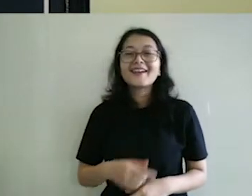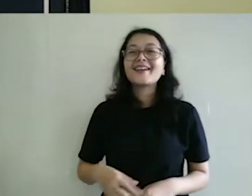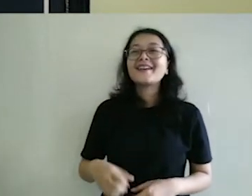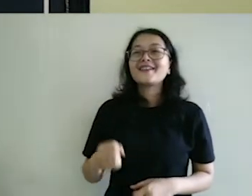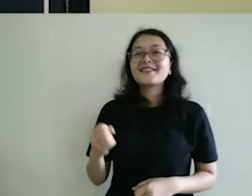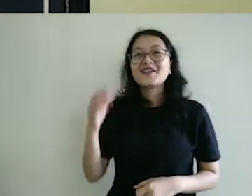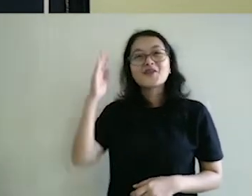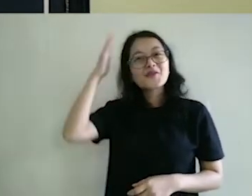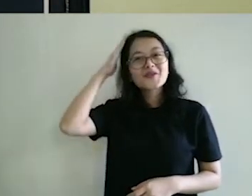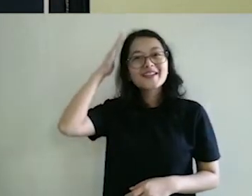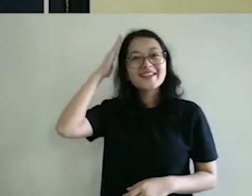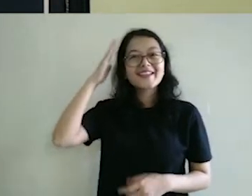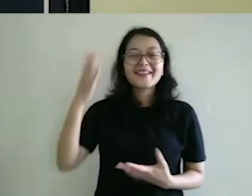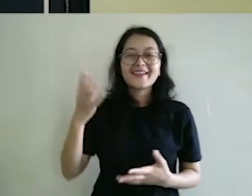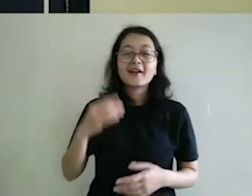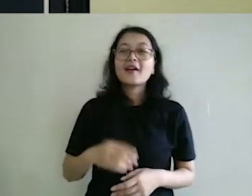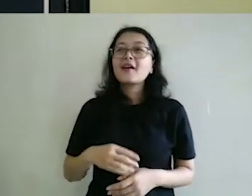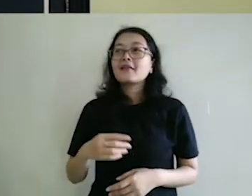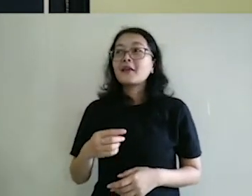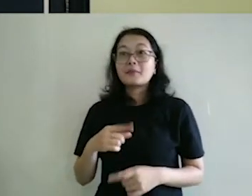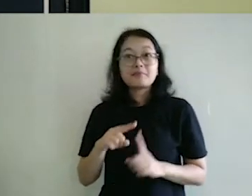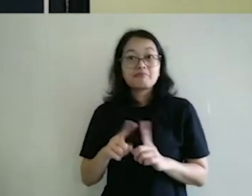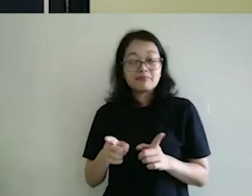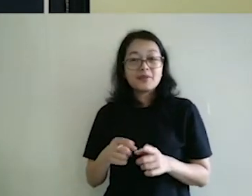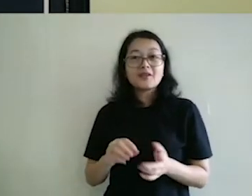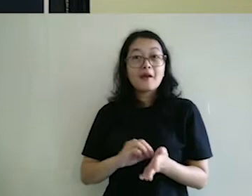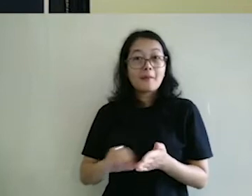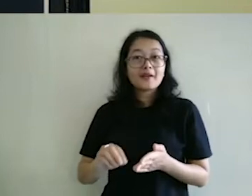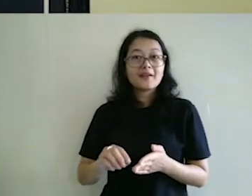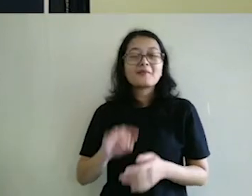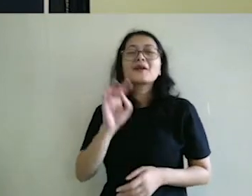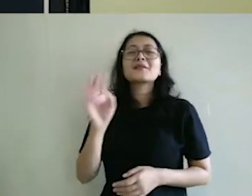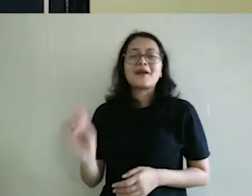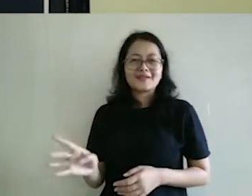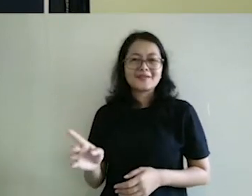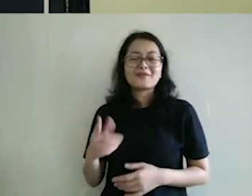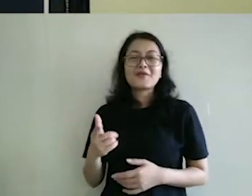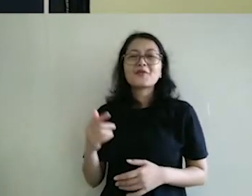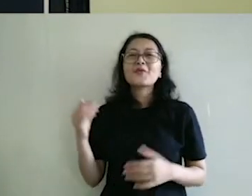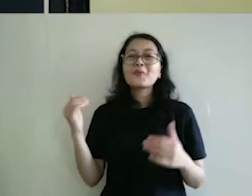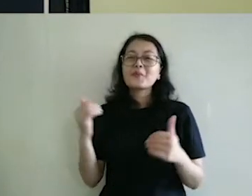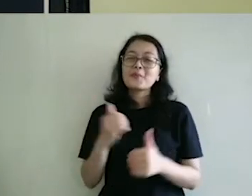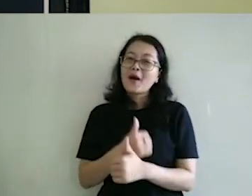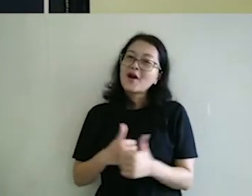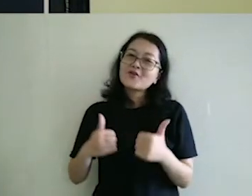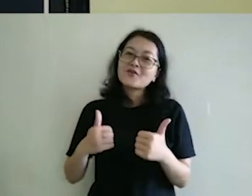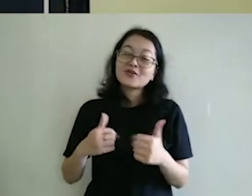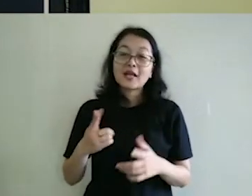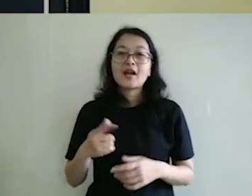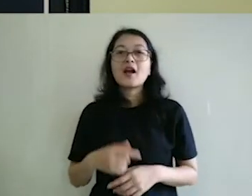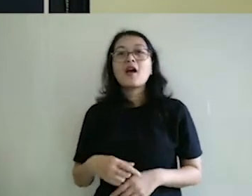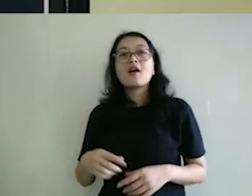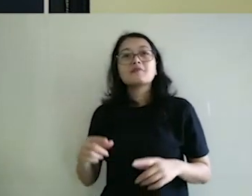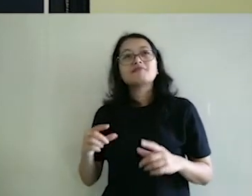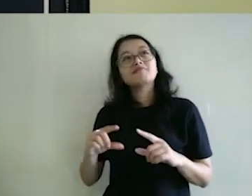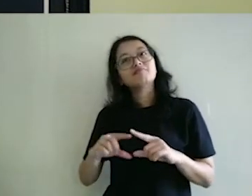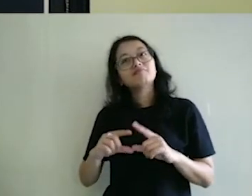indah nama-nama mereka. Misalnya, mawar putri, mawar mega